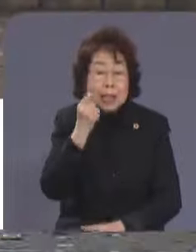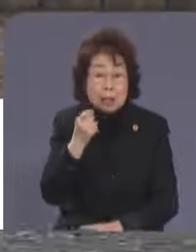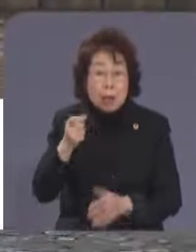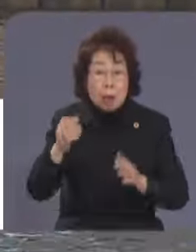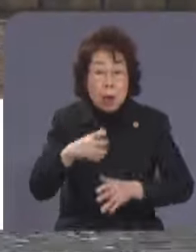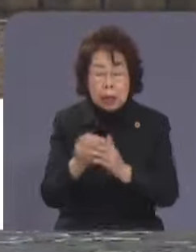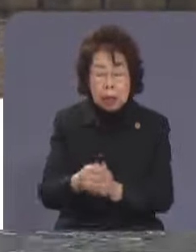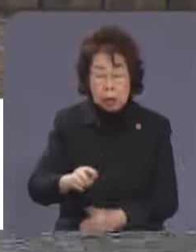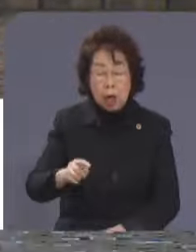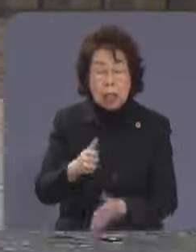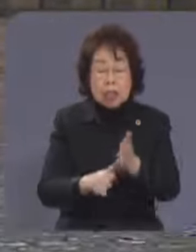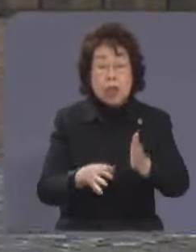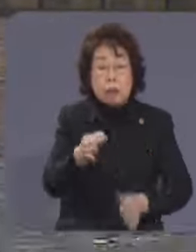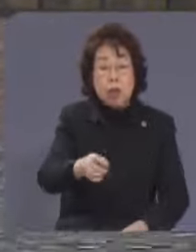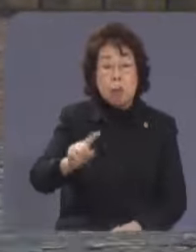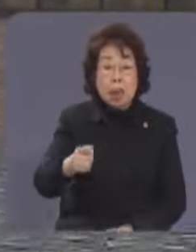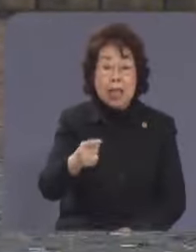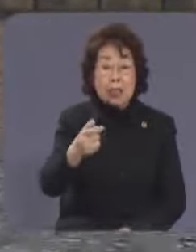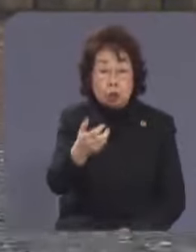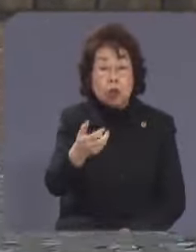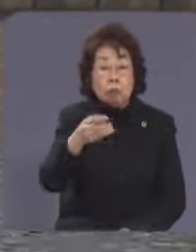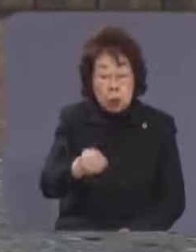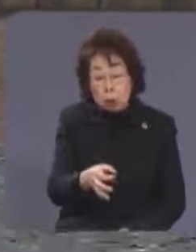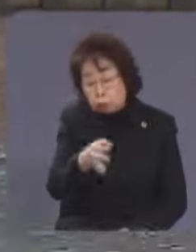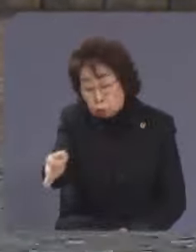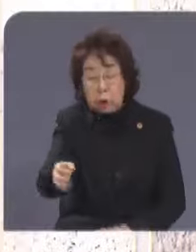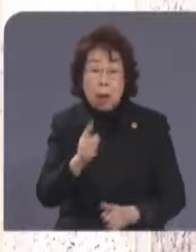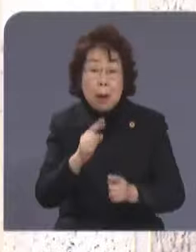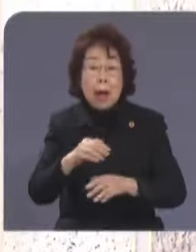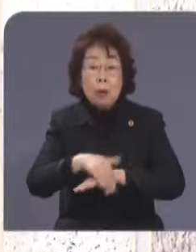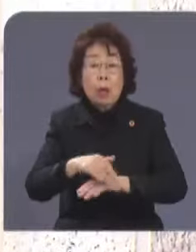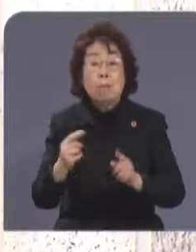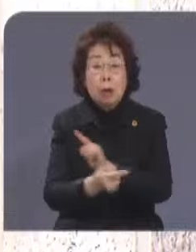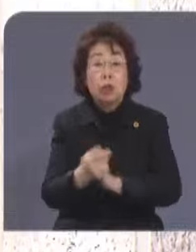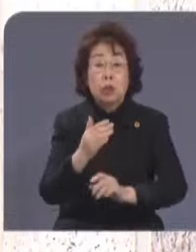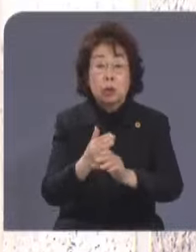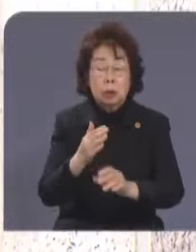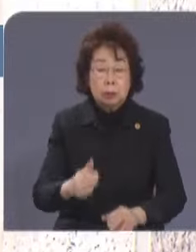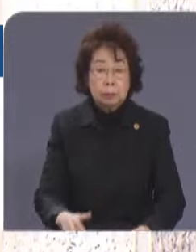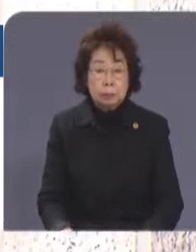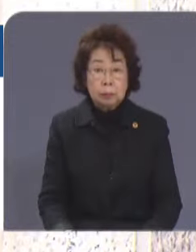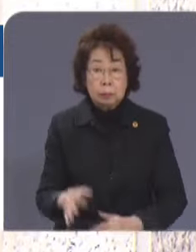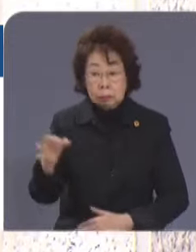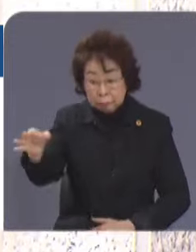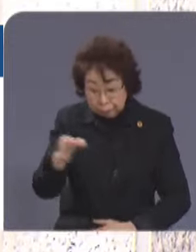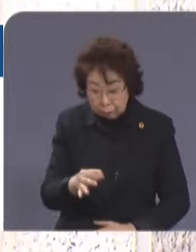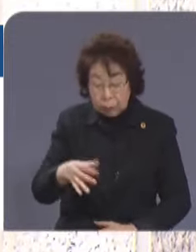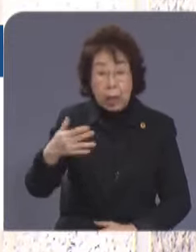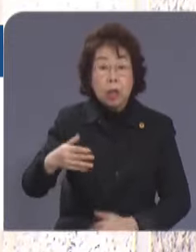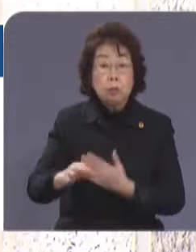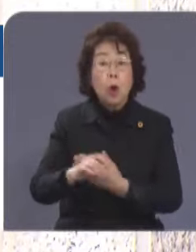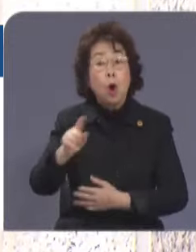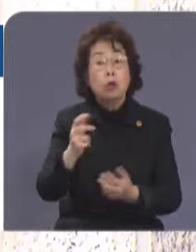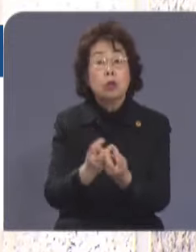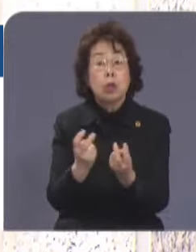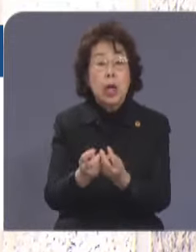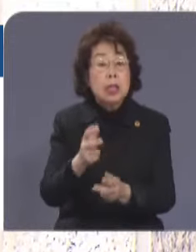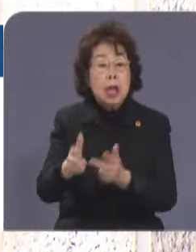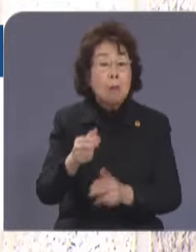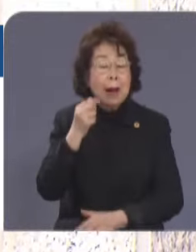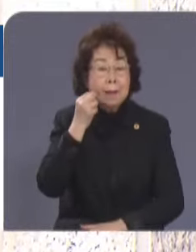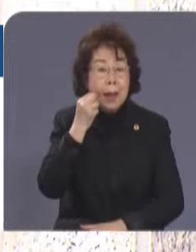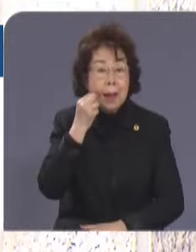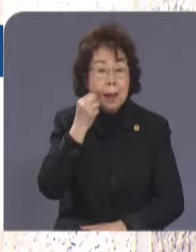시비 190억 원을 투입하겠다고 계획을 바꿨습니다. 그 돈이 안 들어오면 뭐 사업을 못하는 어떤